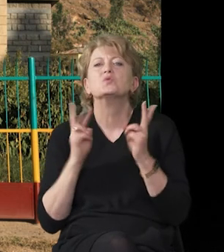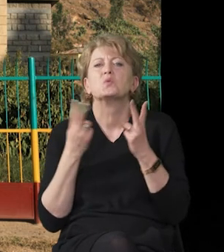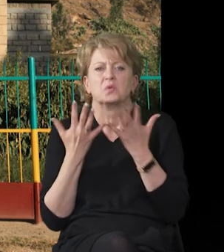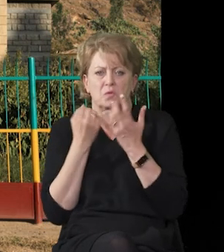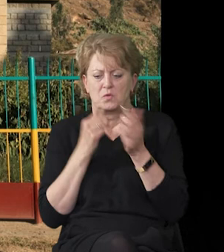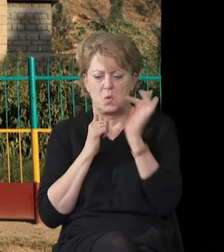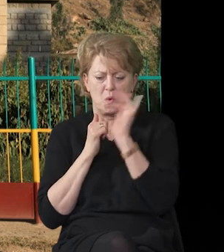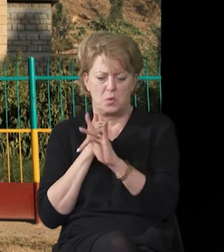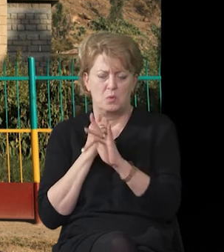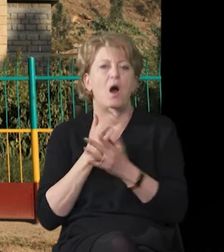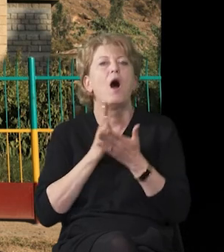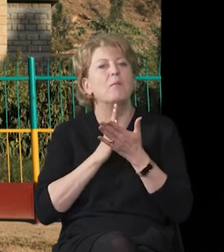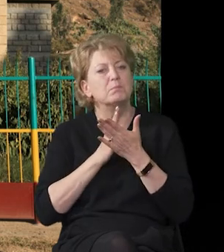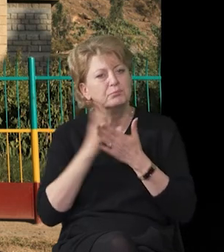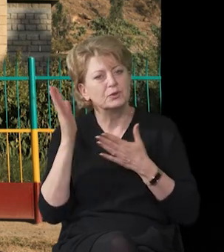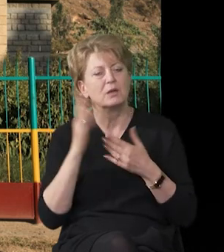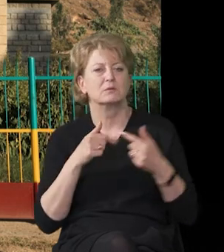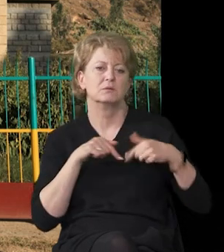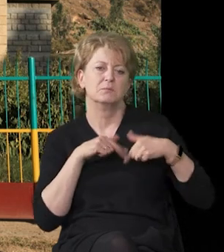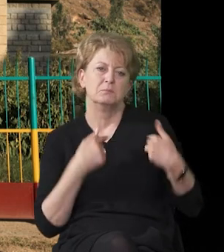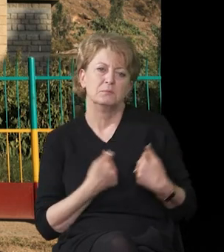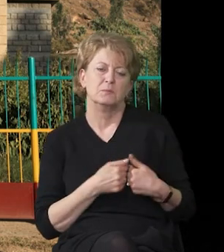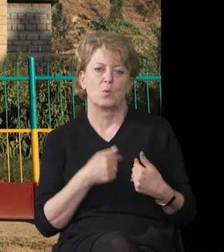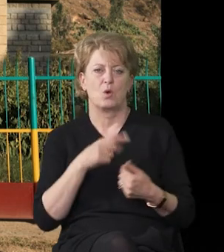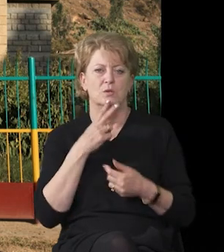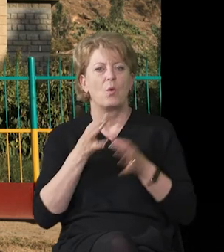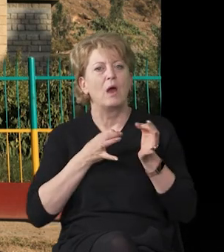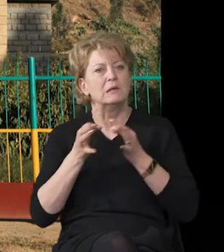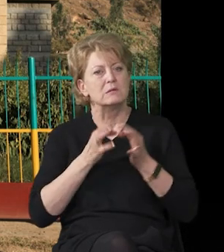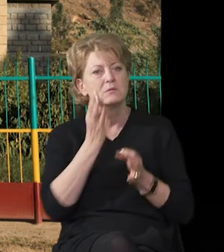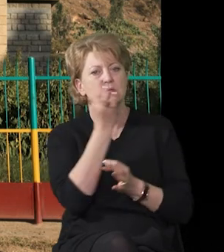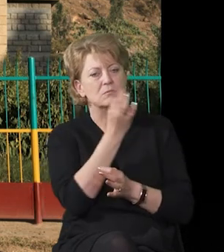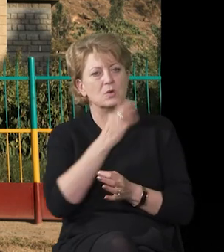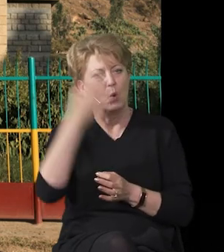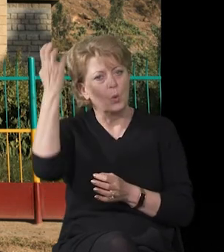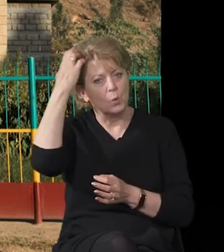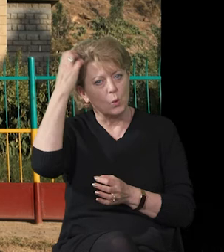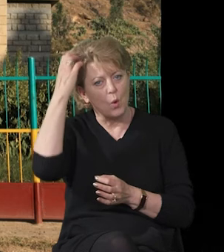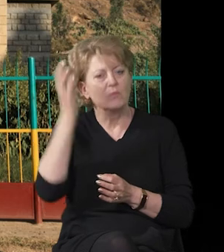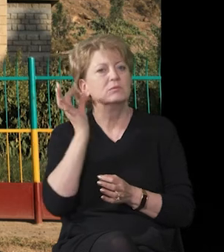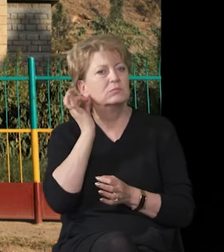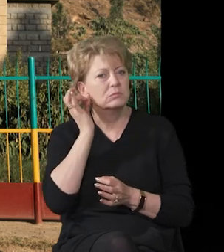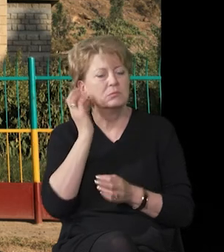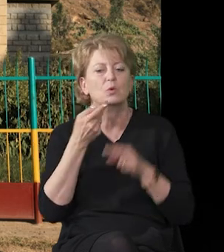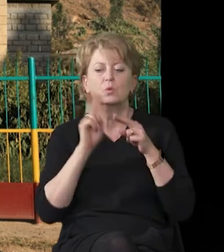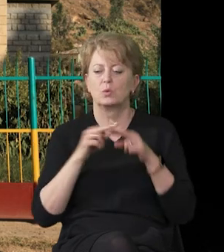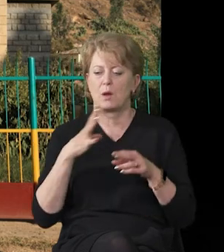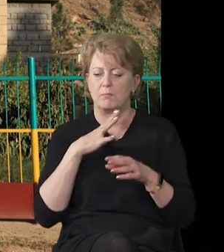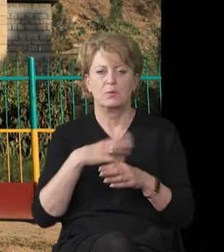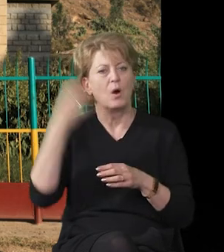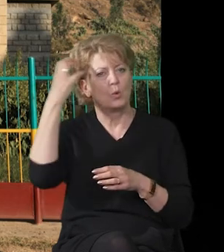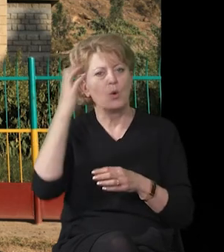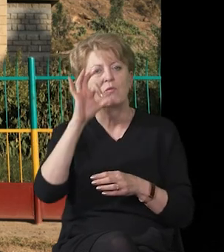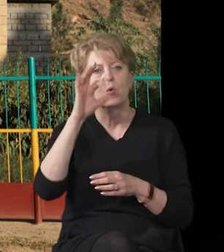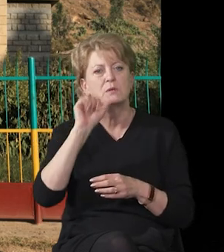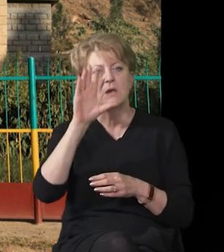miłosną historię etiopskiej królowej Makeby, która była prawdopodobnie królową Saby, i ona, udając się w